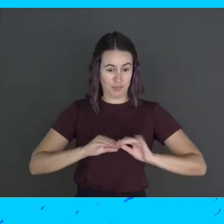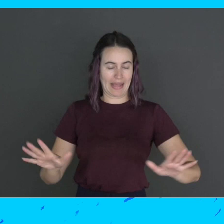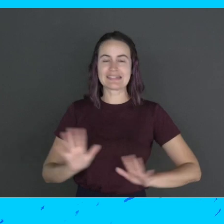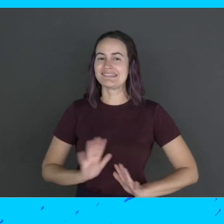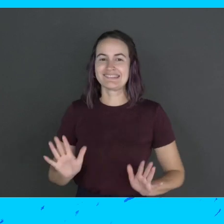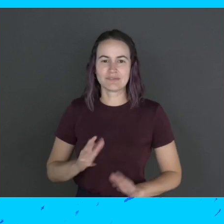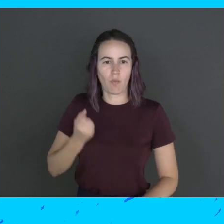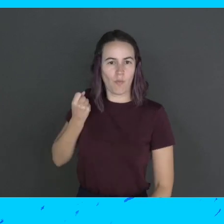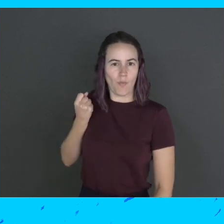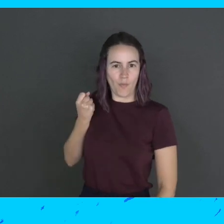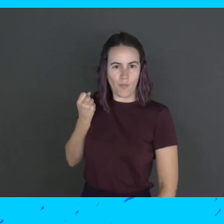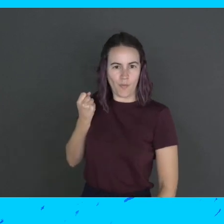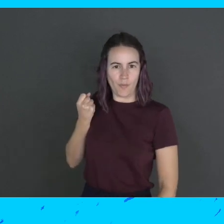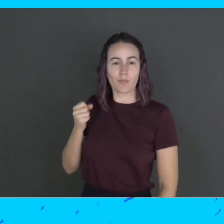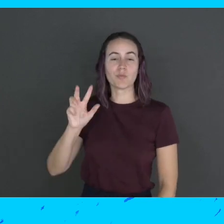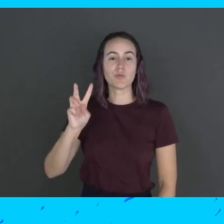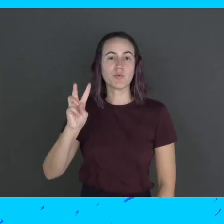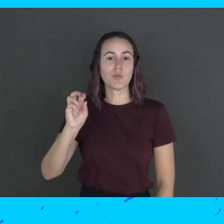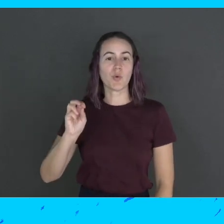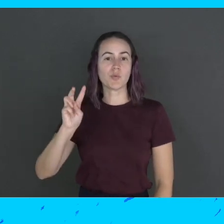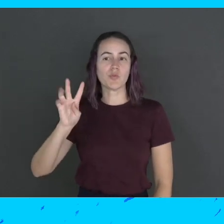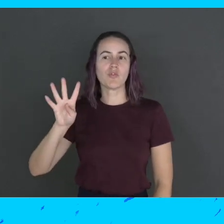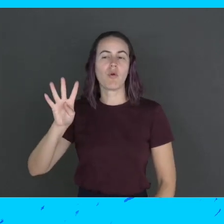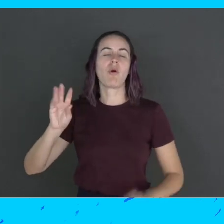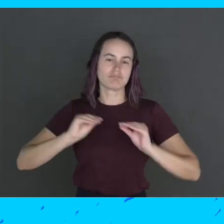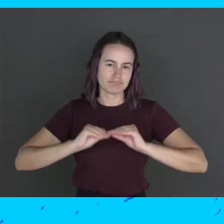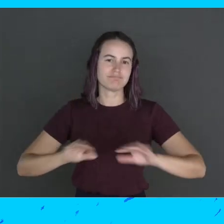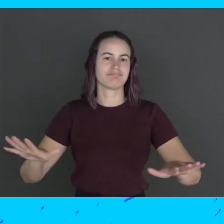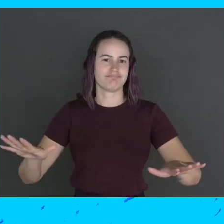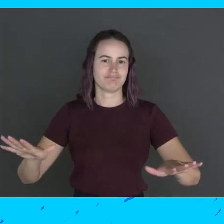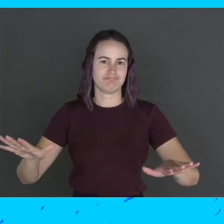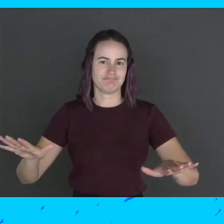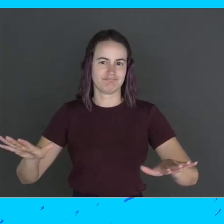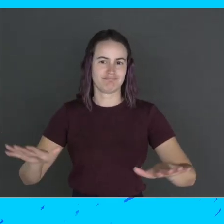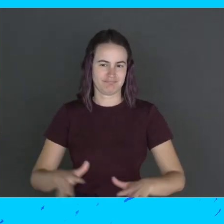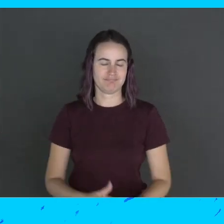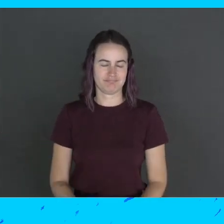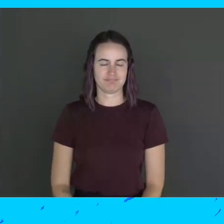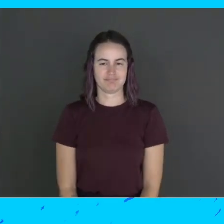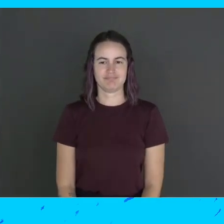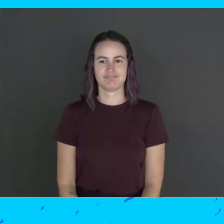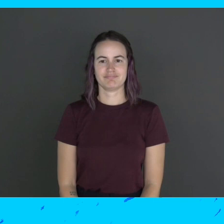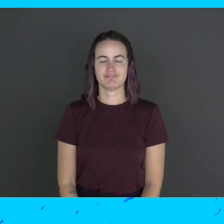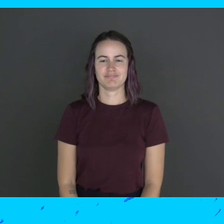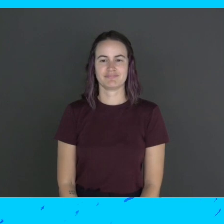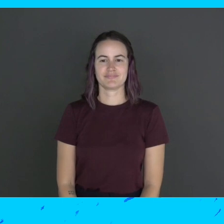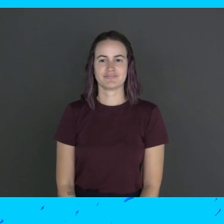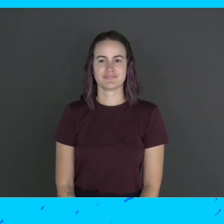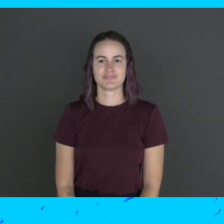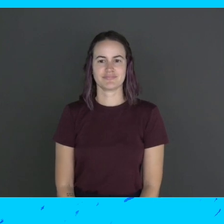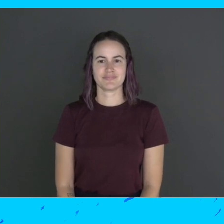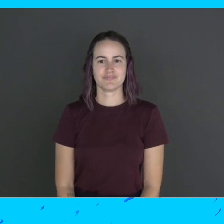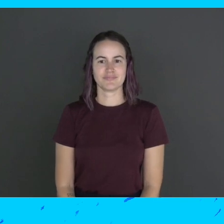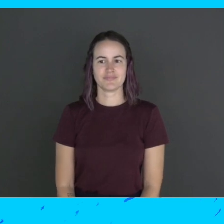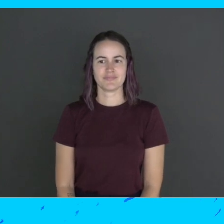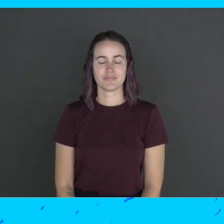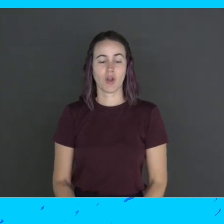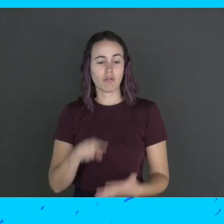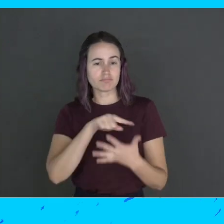services pour créer les standards et aussi les investissements pour pouvoir couvrir les